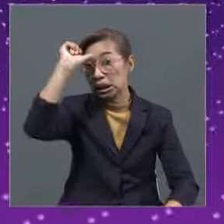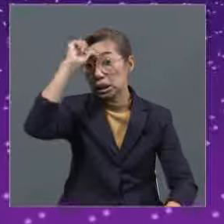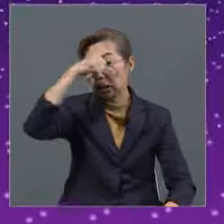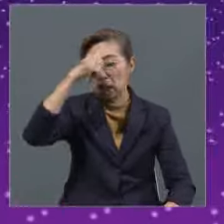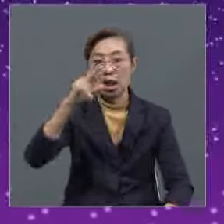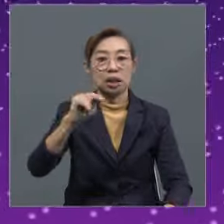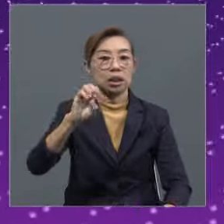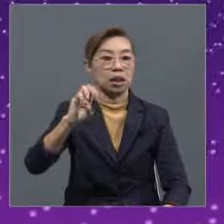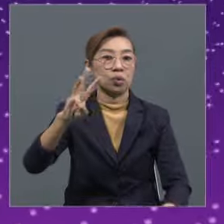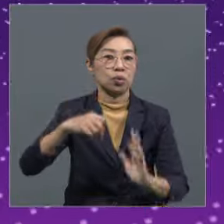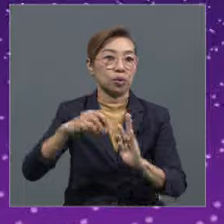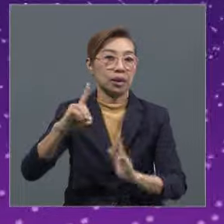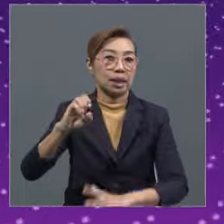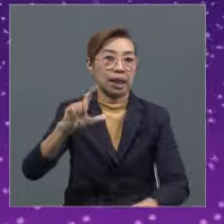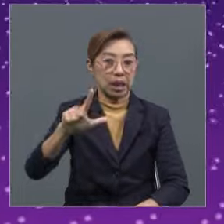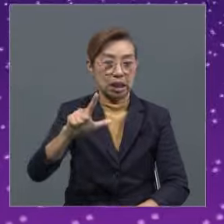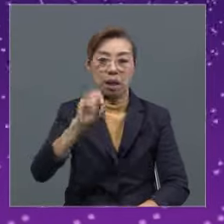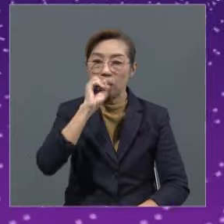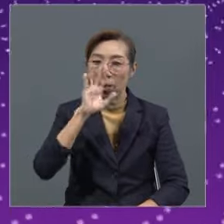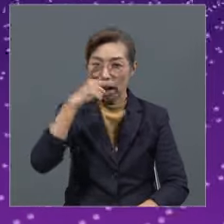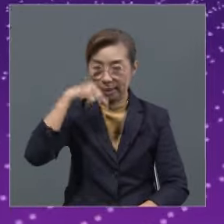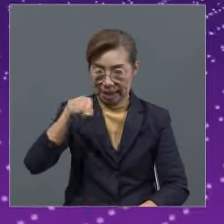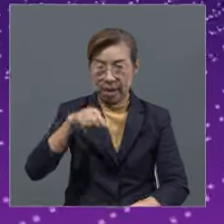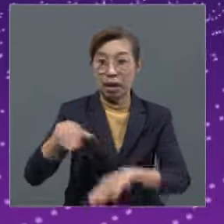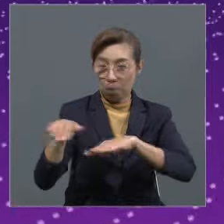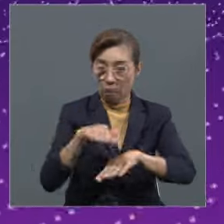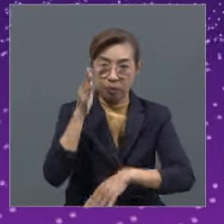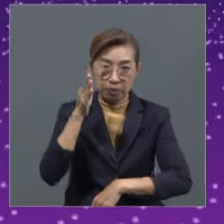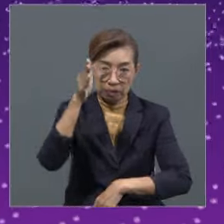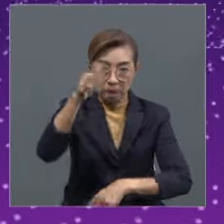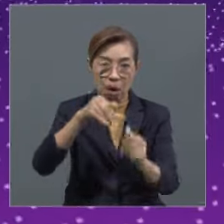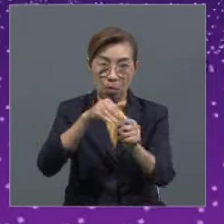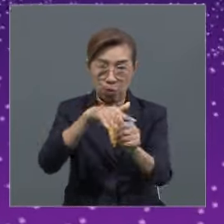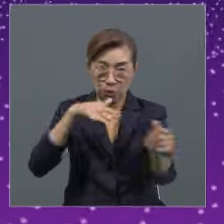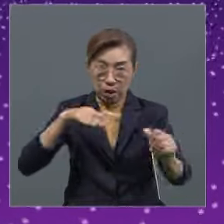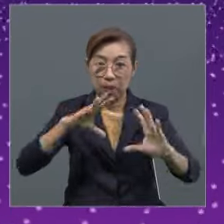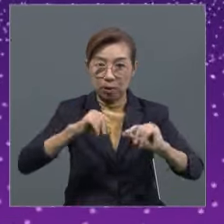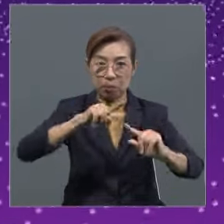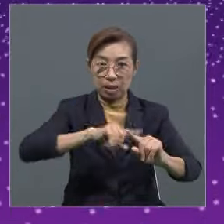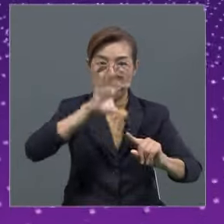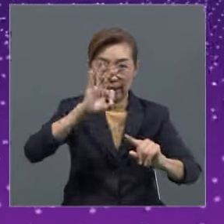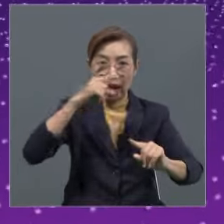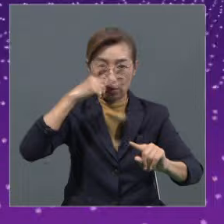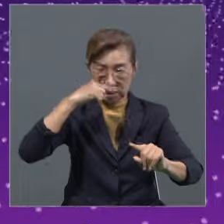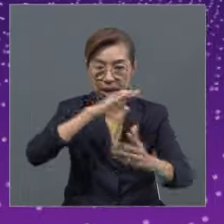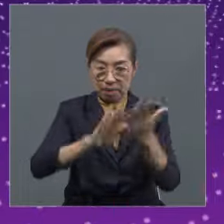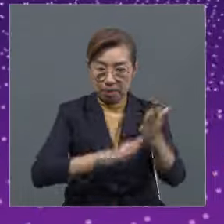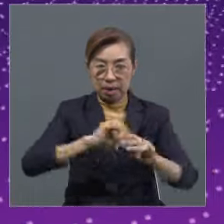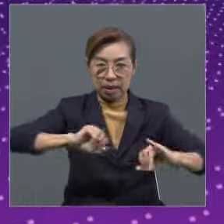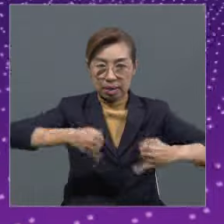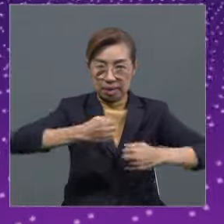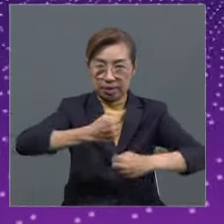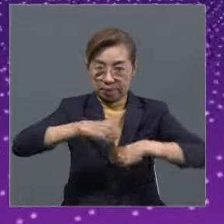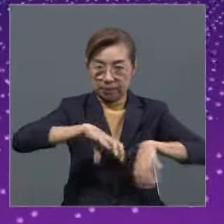ครับพร้อมย้ำถึงความพร้อมของไทยเป็นเจ้าภาพจัดการประชุมผู้นำบมกเดือนกันยายนนี้แล้วก็จะหารือกับ2